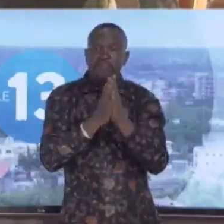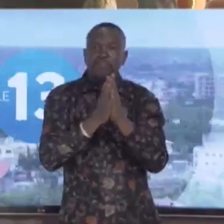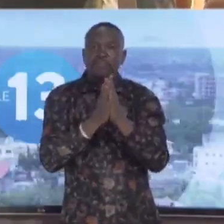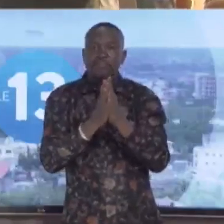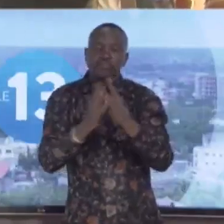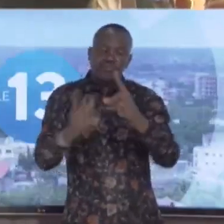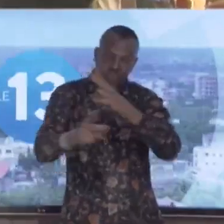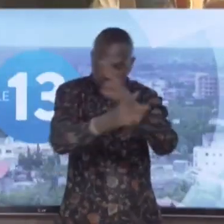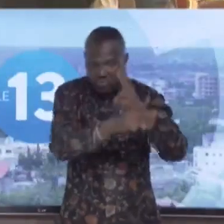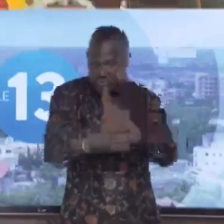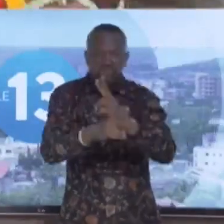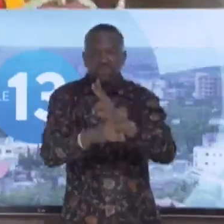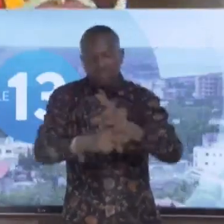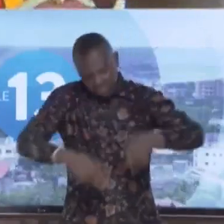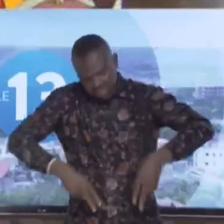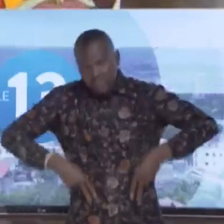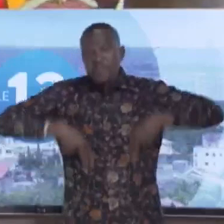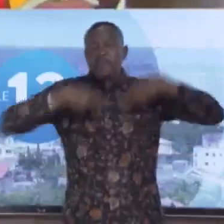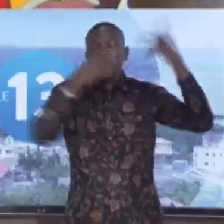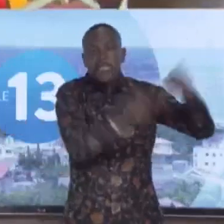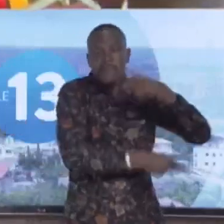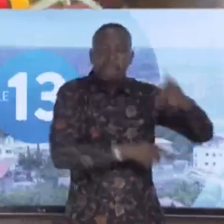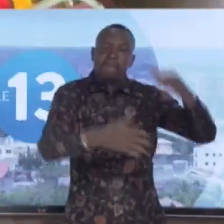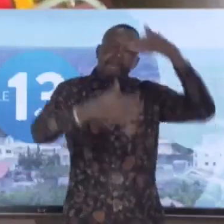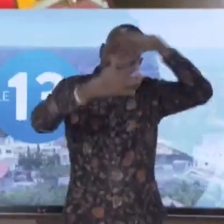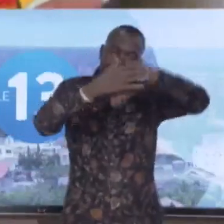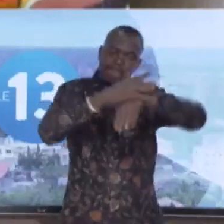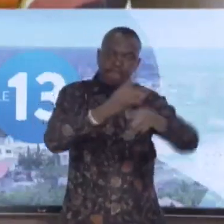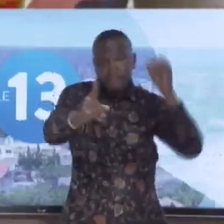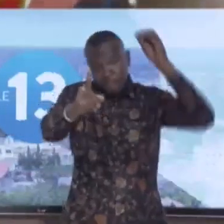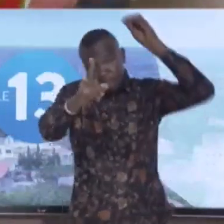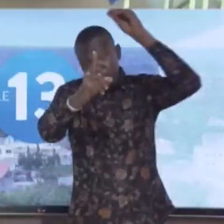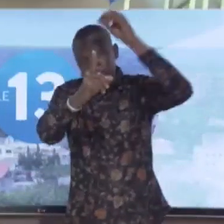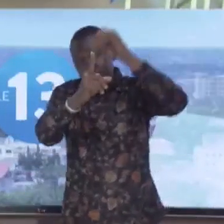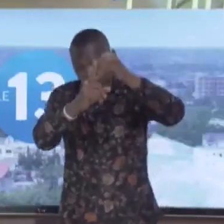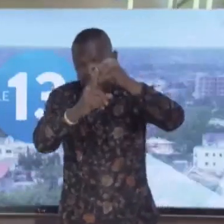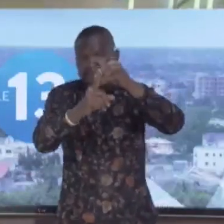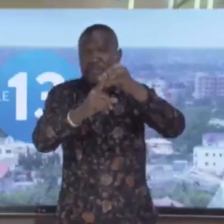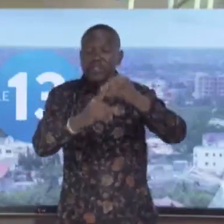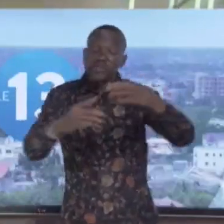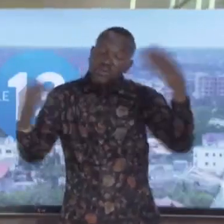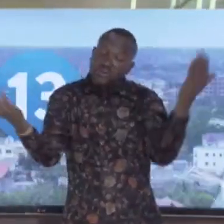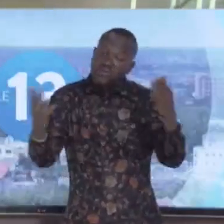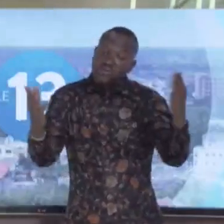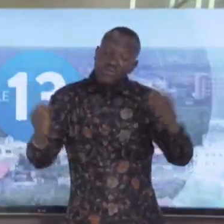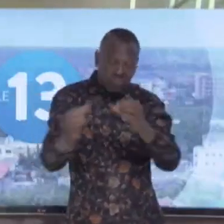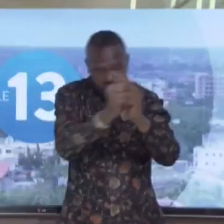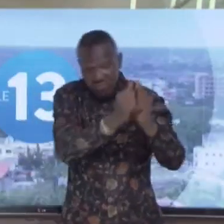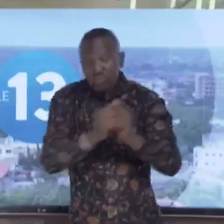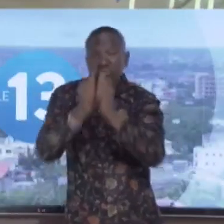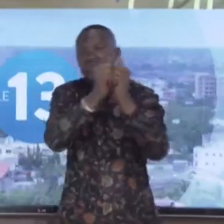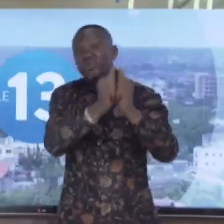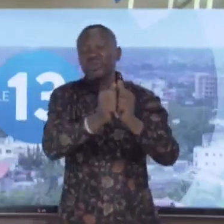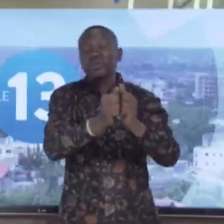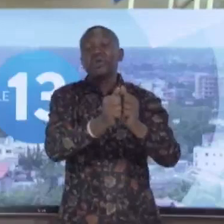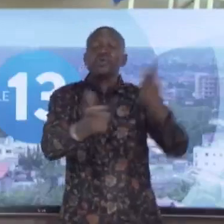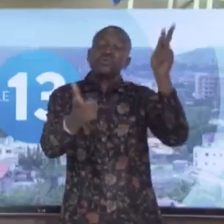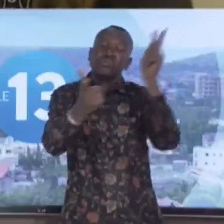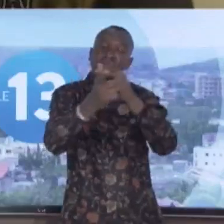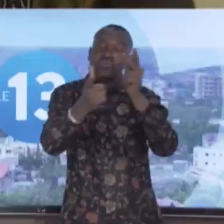Sauvegarder la vie des populations, c'est dans cet élan que sont ici rassemblés leaders